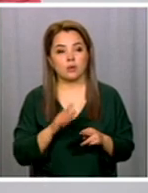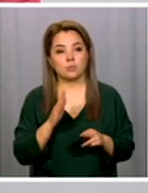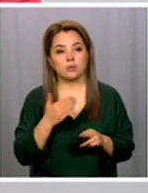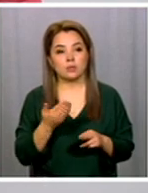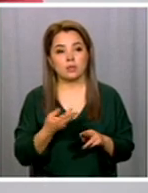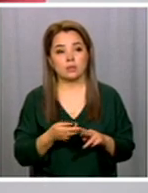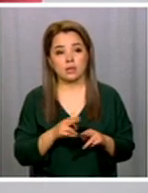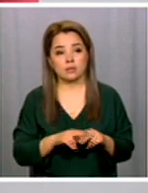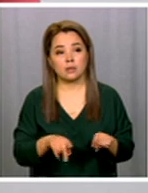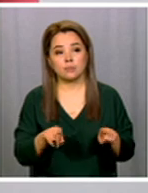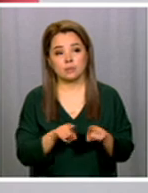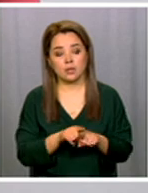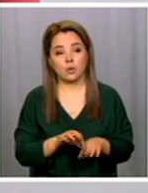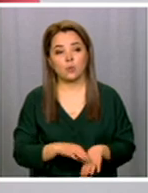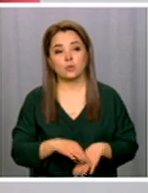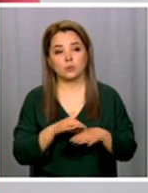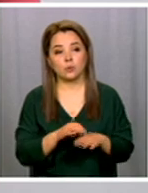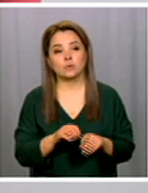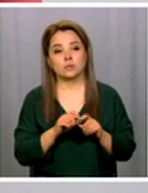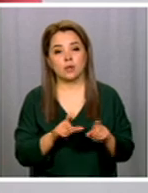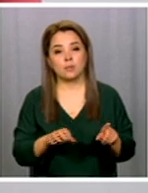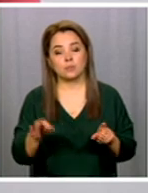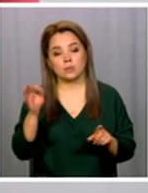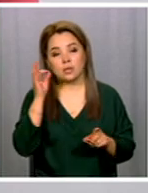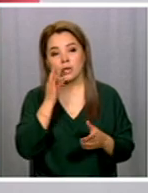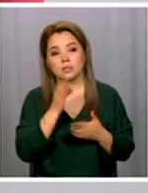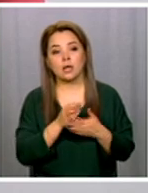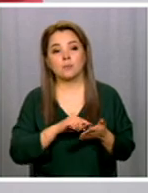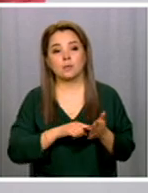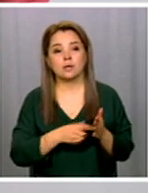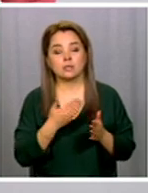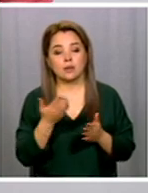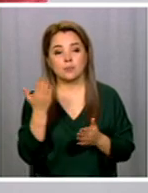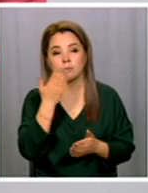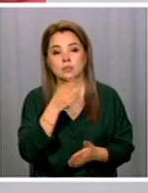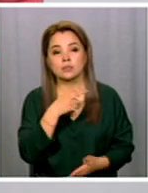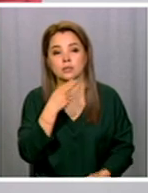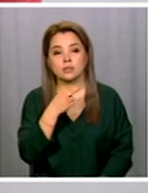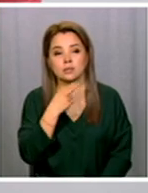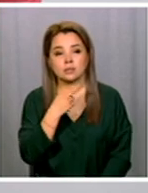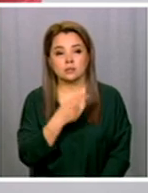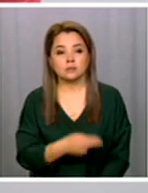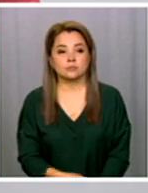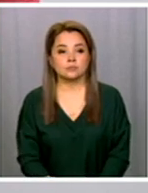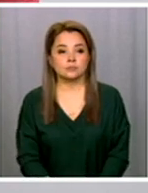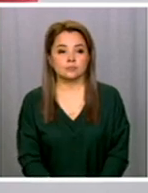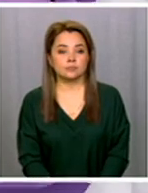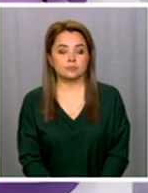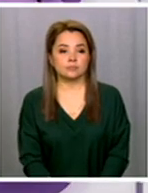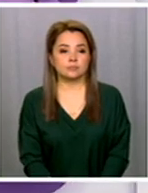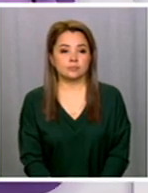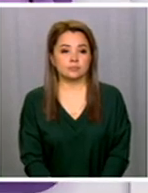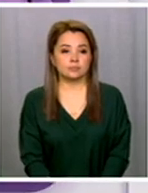дәл қазір өткен сабақты еске түсіру мақсатында бейне көрсетілімге назар аударыңыздар.